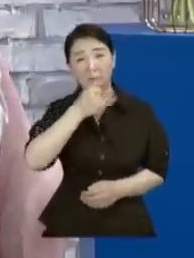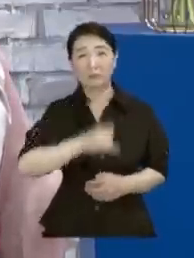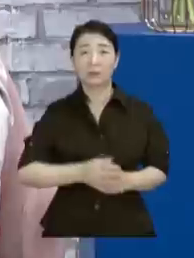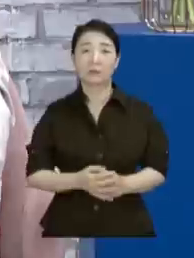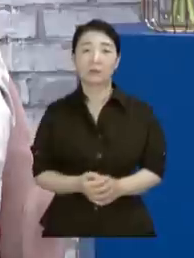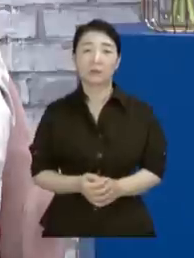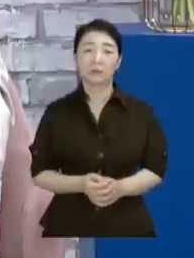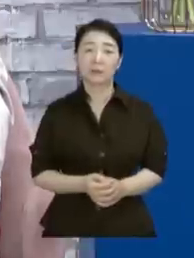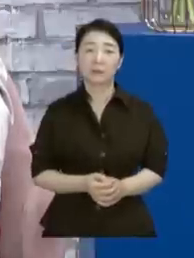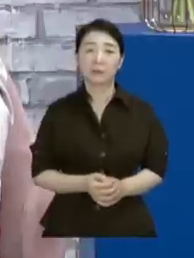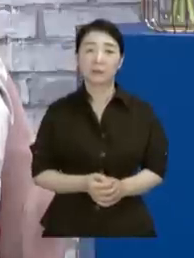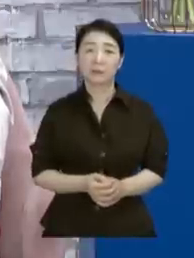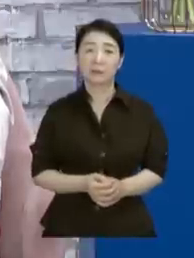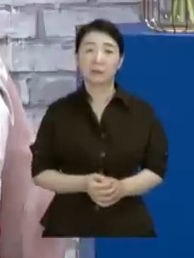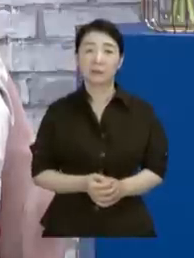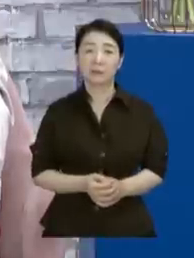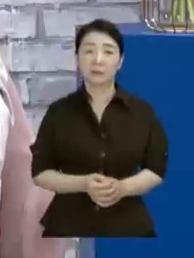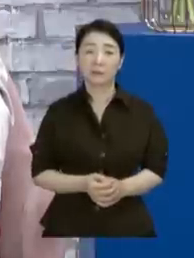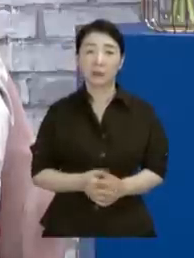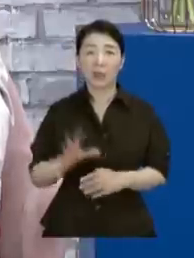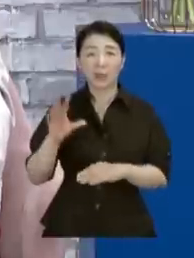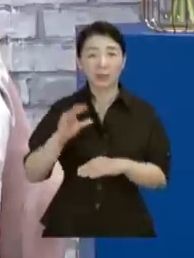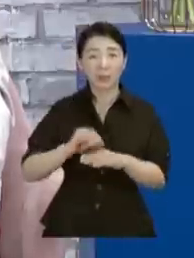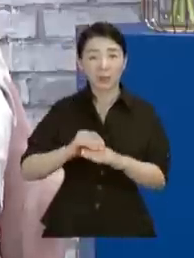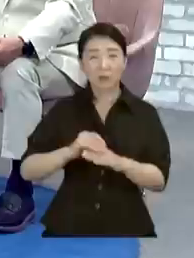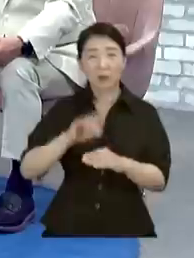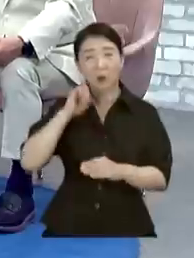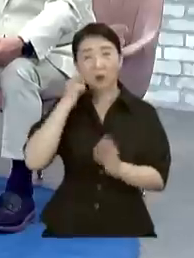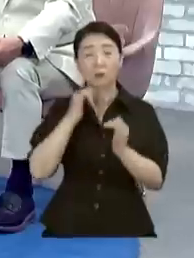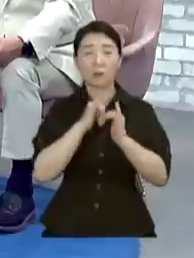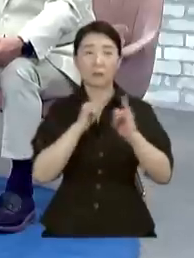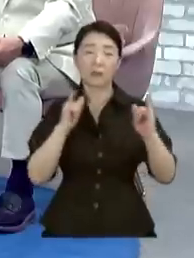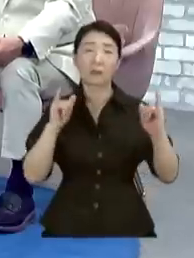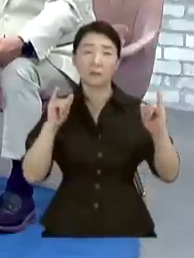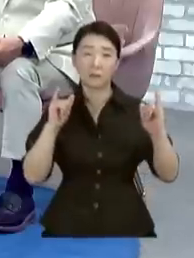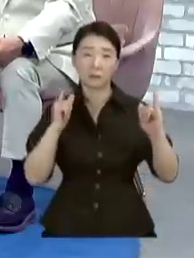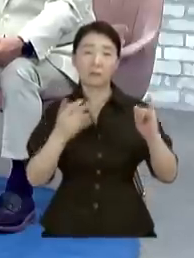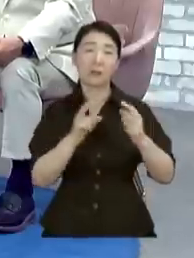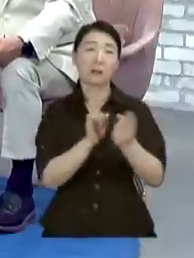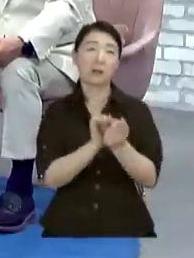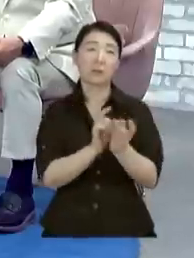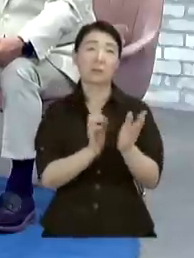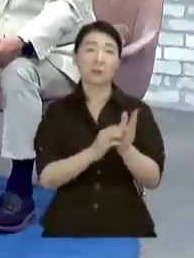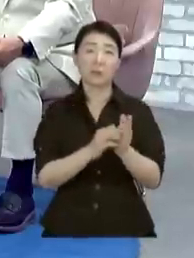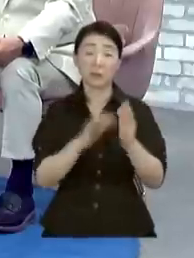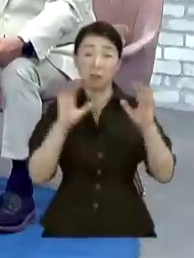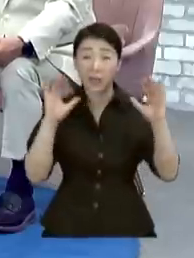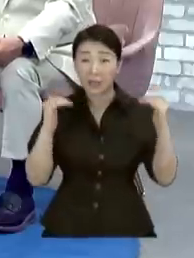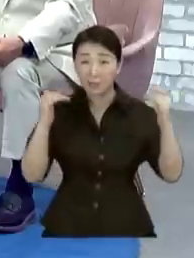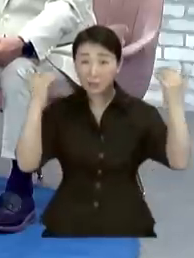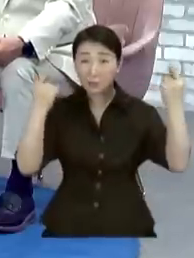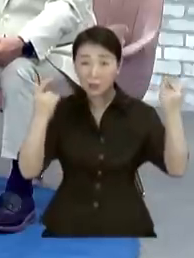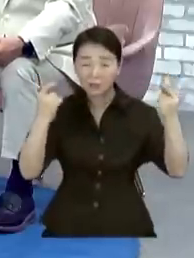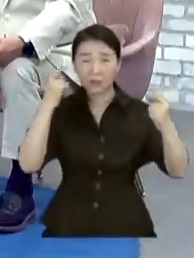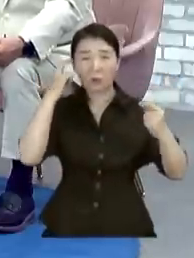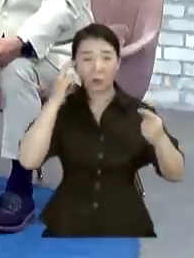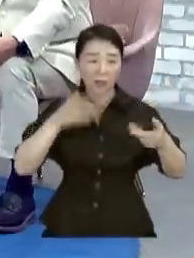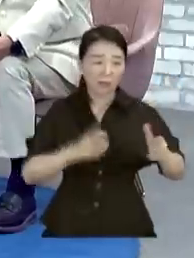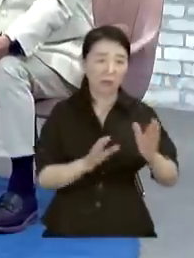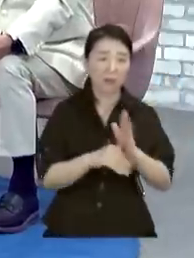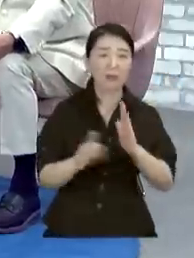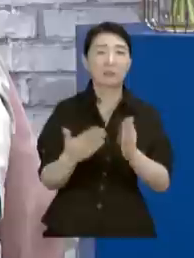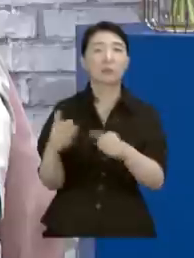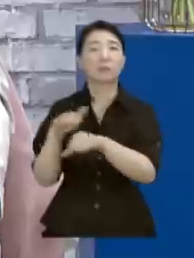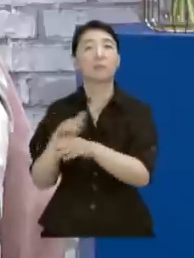그런 분들은 오랫동안 뭐 애기들 성장하는 거랑 똑같은 거죠. 그렇죠. 이게 예. 요람에서 무덤까지 나가고 이렇게 보면 좋을 것 같아요. 예.